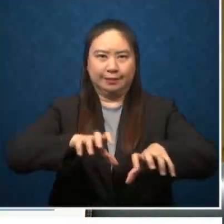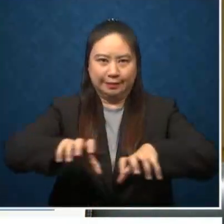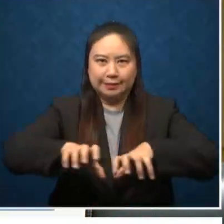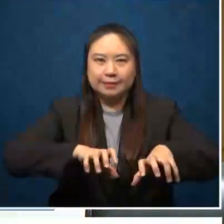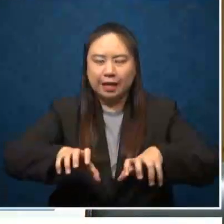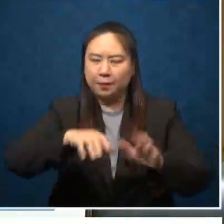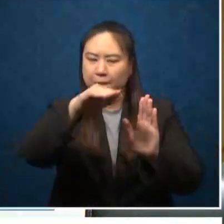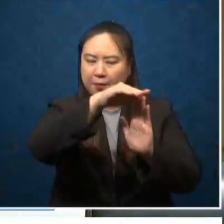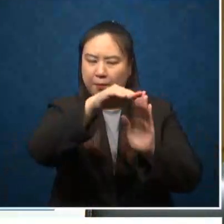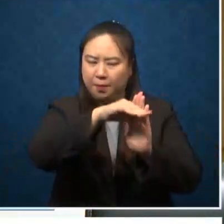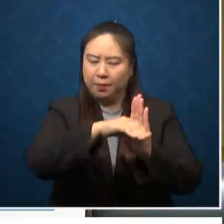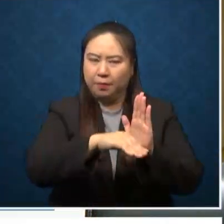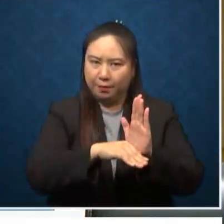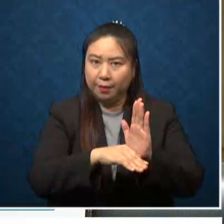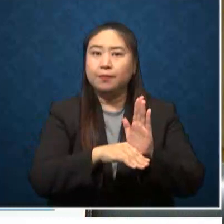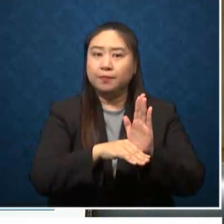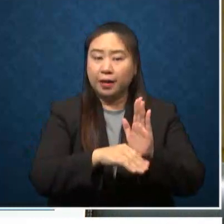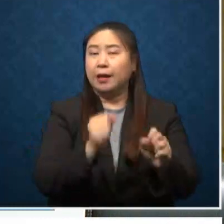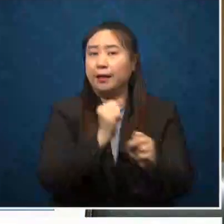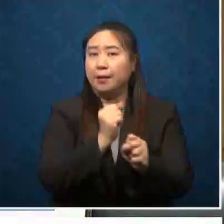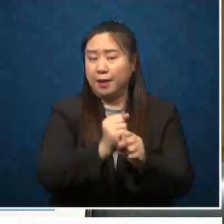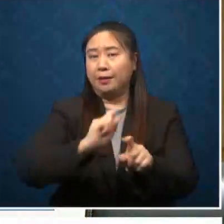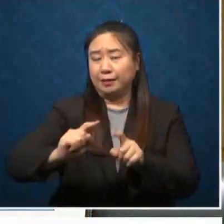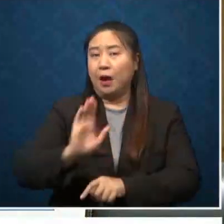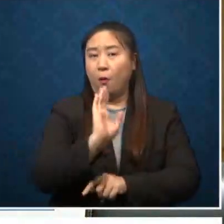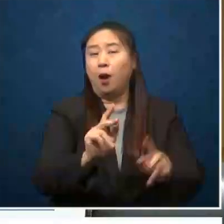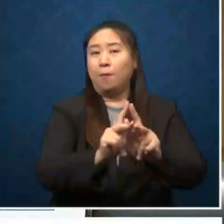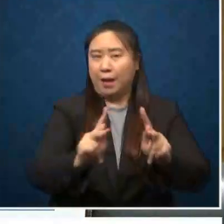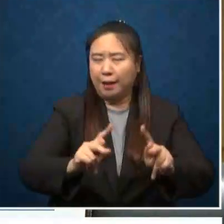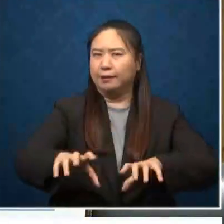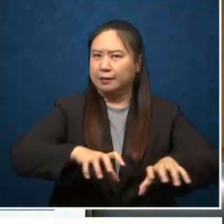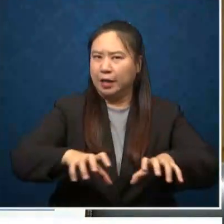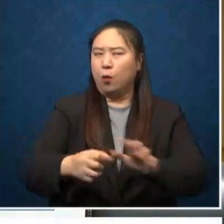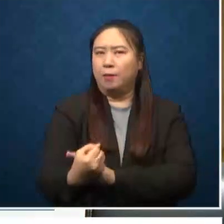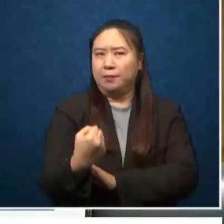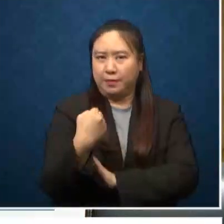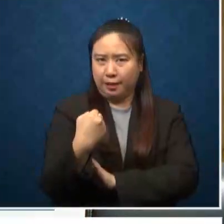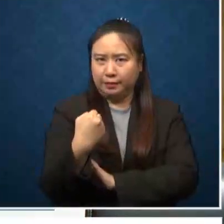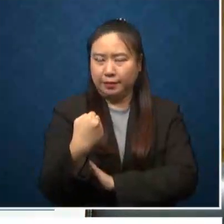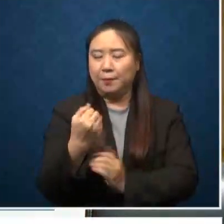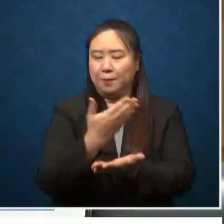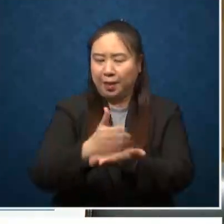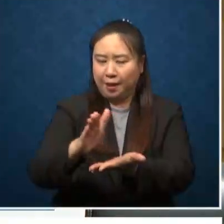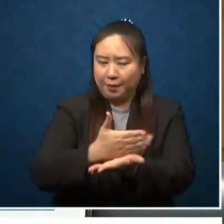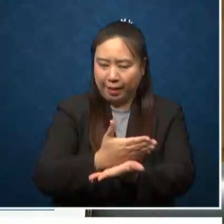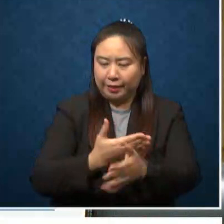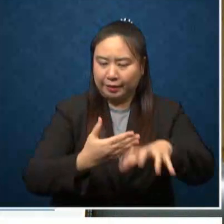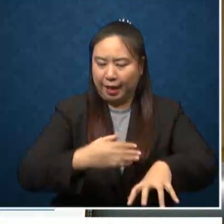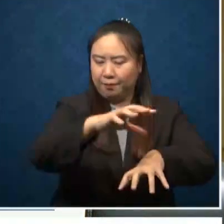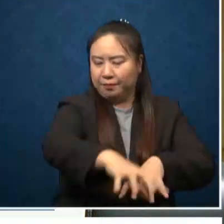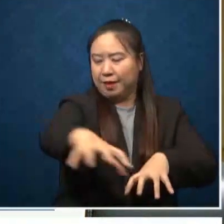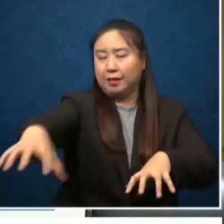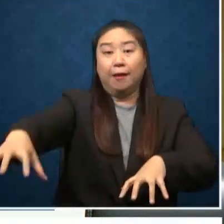ความเข้มแข็งของการปฏิบัติการของกรรมการหมู่บ้านตามเขตการปกครอง